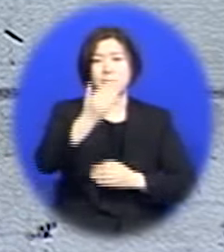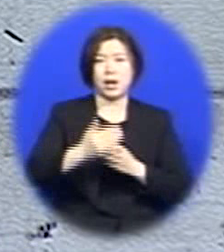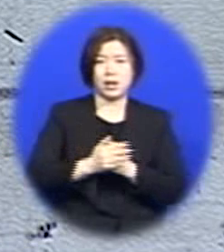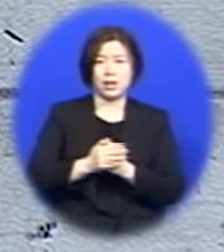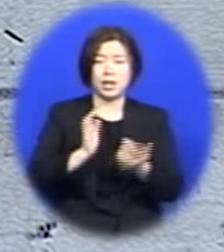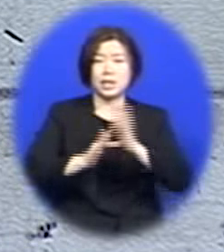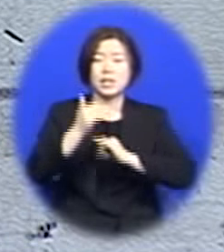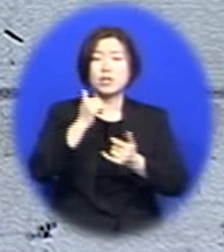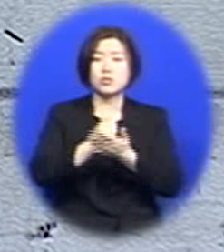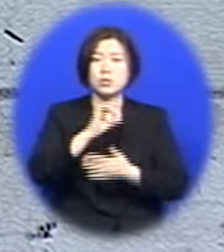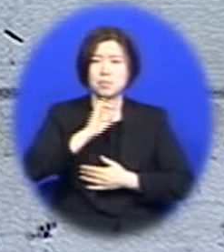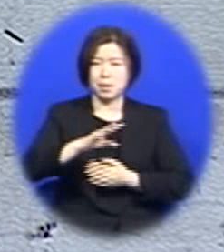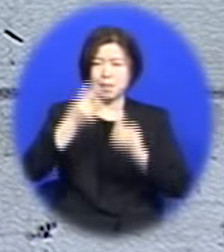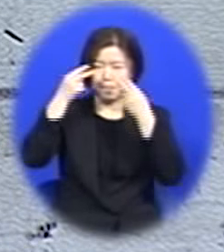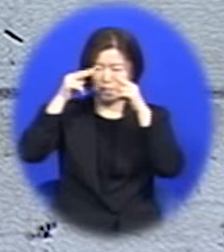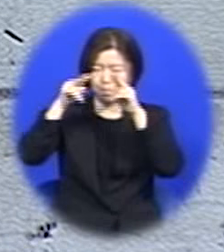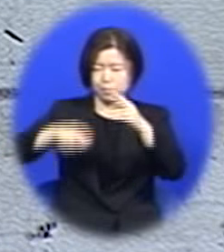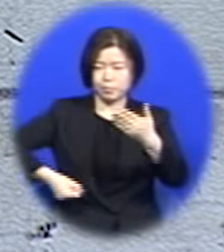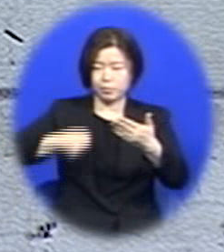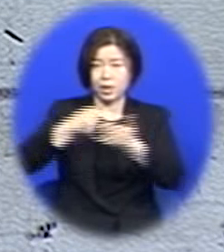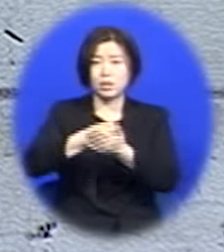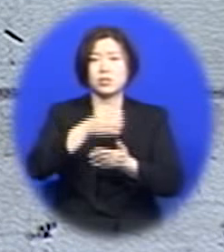예수님만 이제는 바라보기로 작정했으니까.